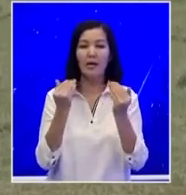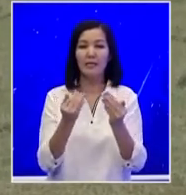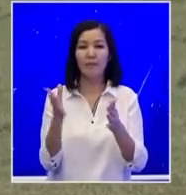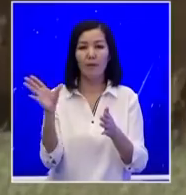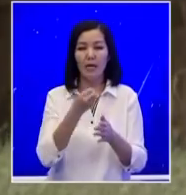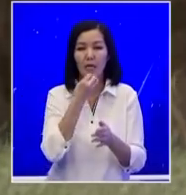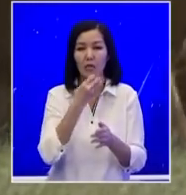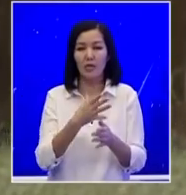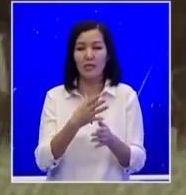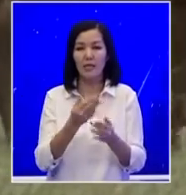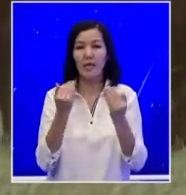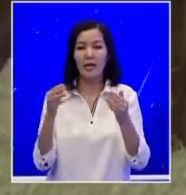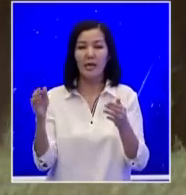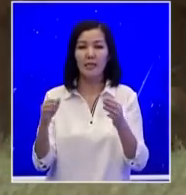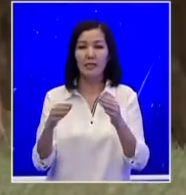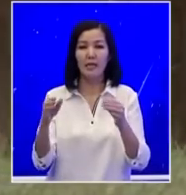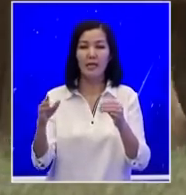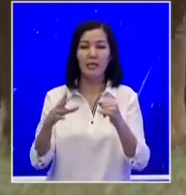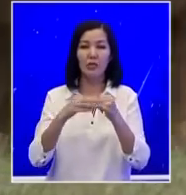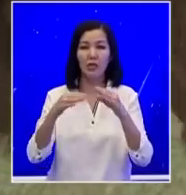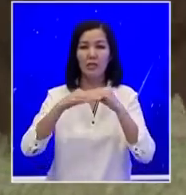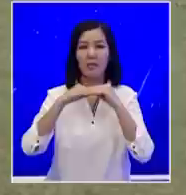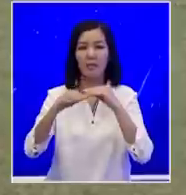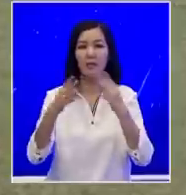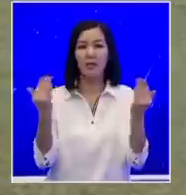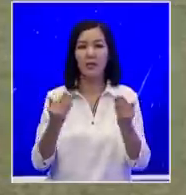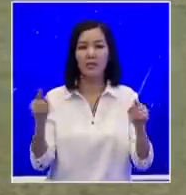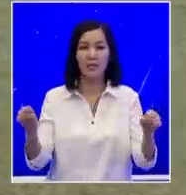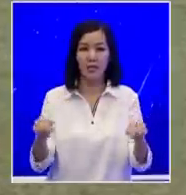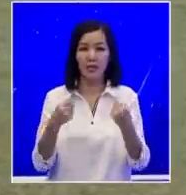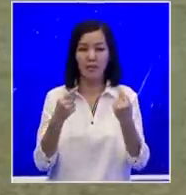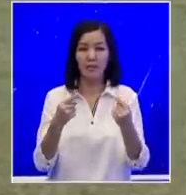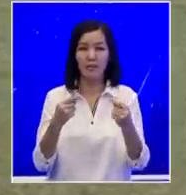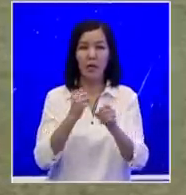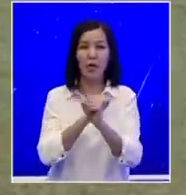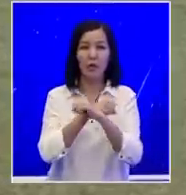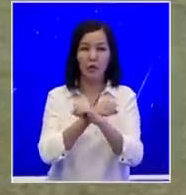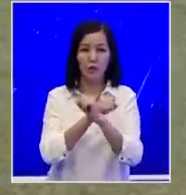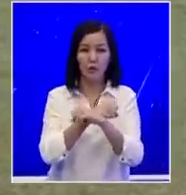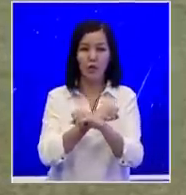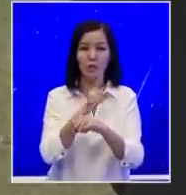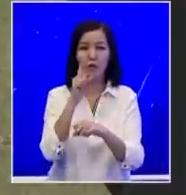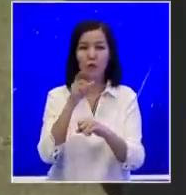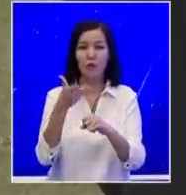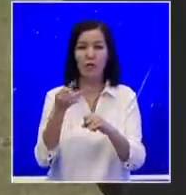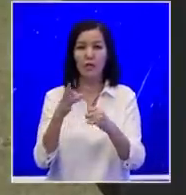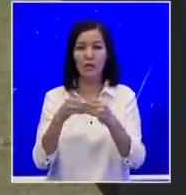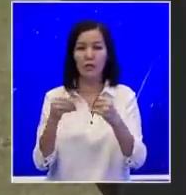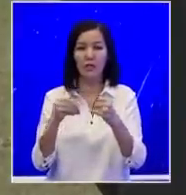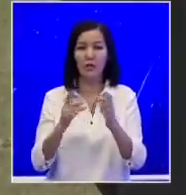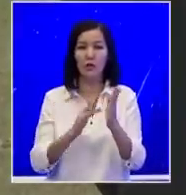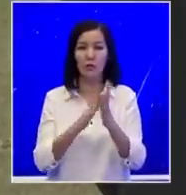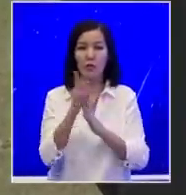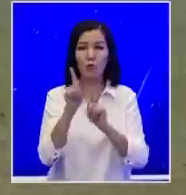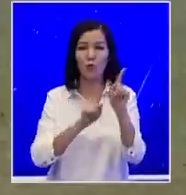Кең даланың маңғаздары көк көтеріліп, қом жинай бастаған. Киелі түліктің қысқазығын арнап, 100 гектар жерге жоңышқа